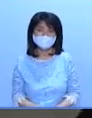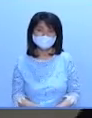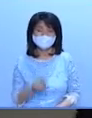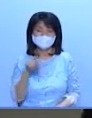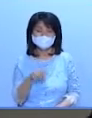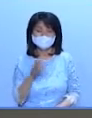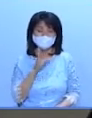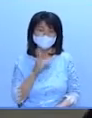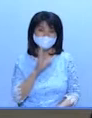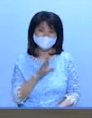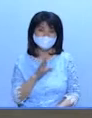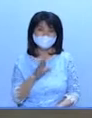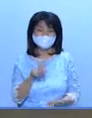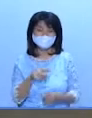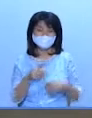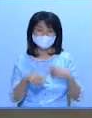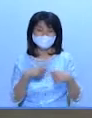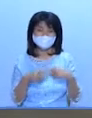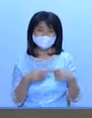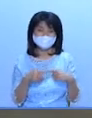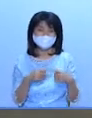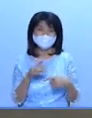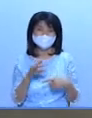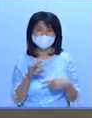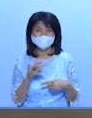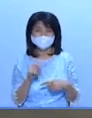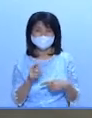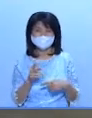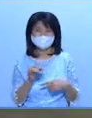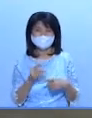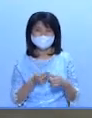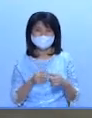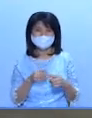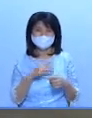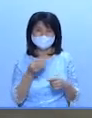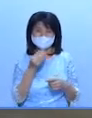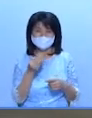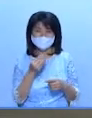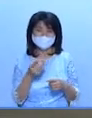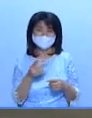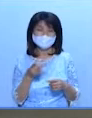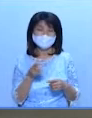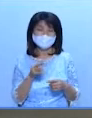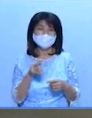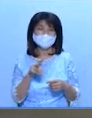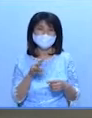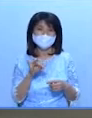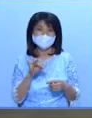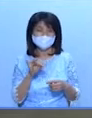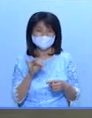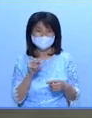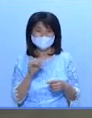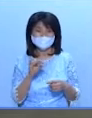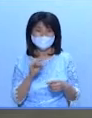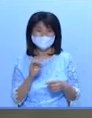водоем, они обволакивают органику, которая является потенциальной пищей для личинок, будь то комара, будь